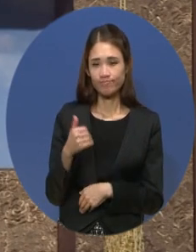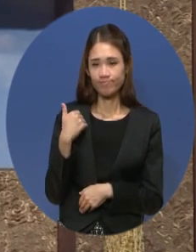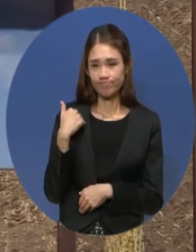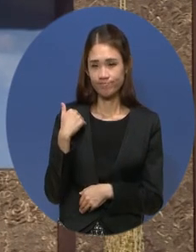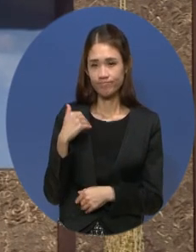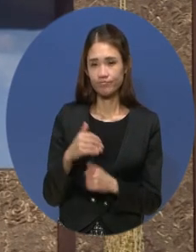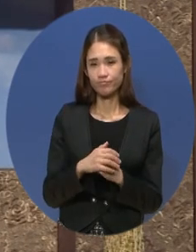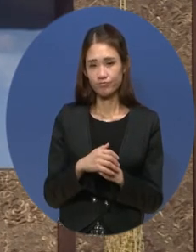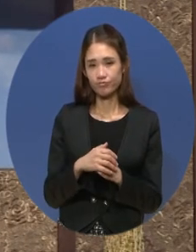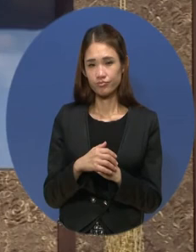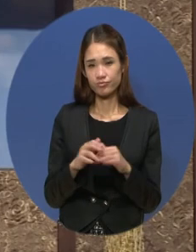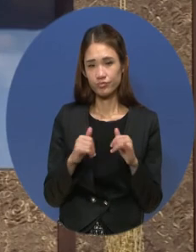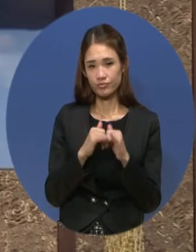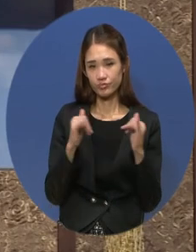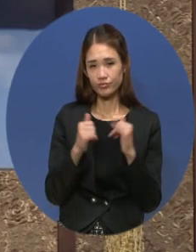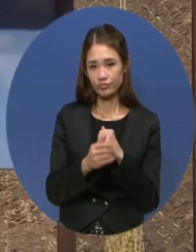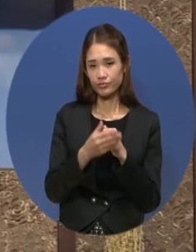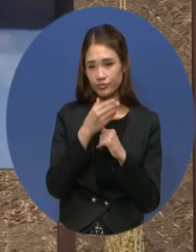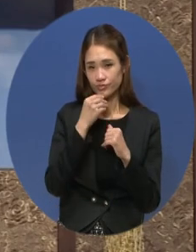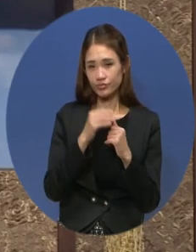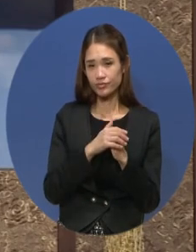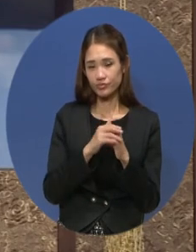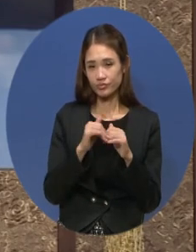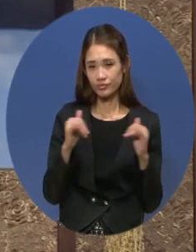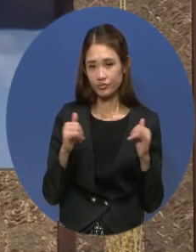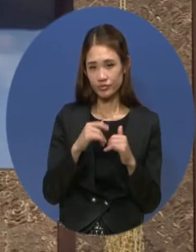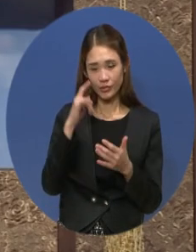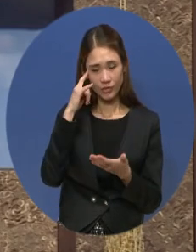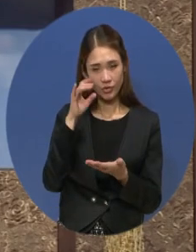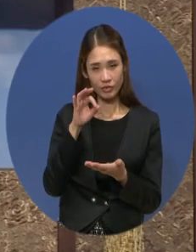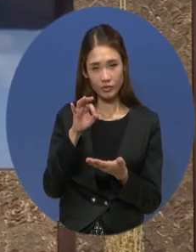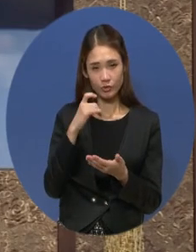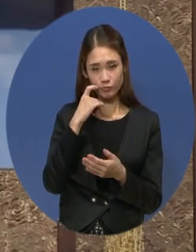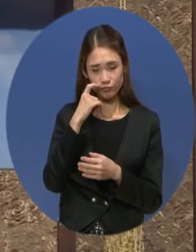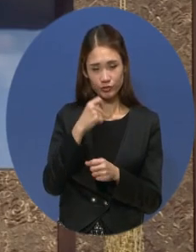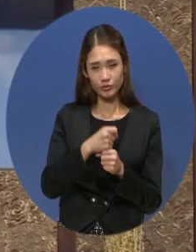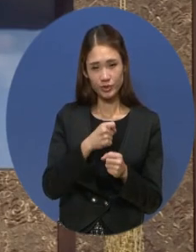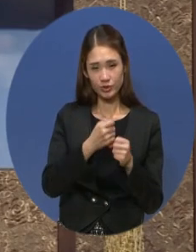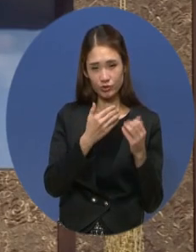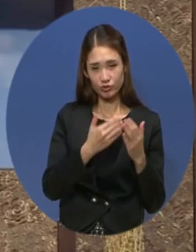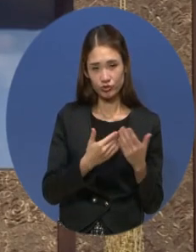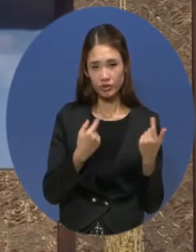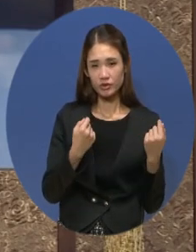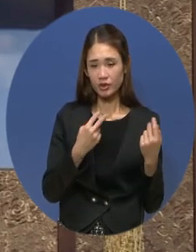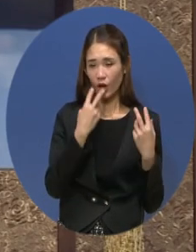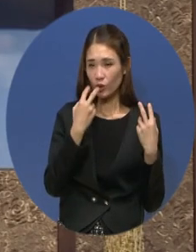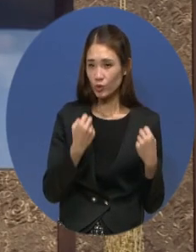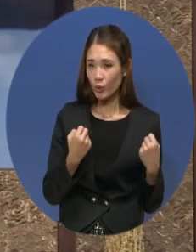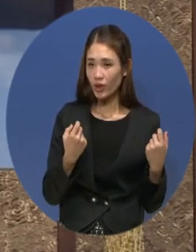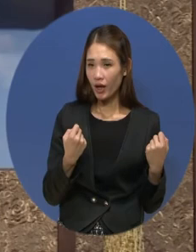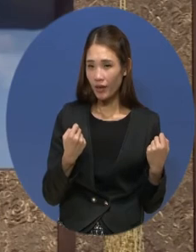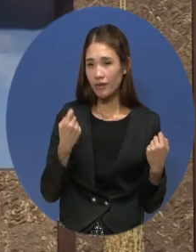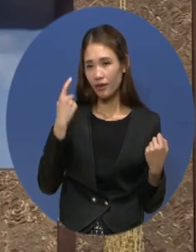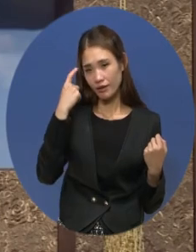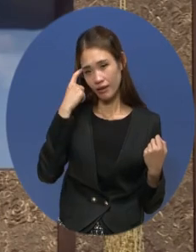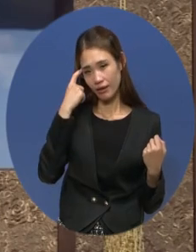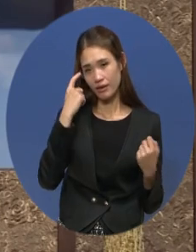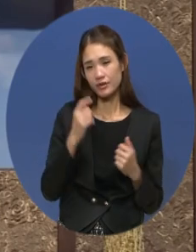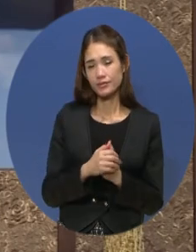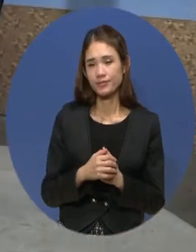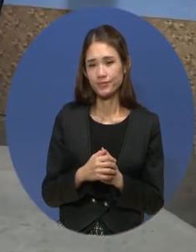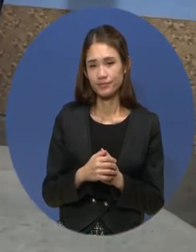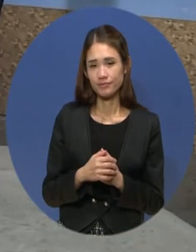같구요 사회복지 라는 것은 사람의 가치를 유지해주는 뭐 그런 존재가 아닐까 그런 생각이 싶습니다 아